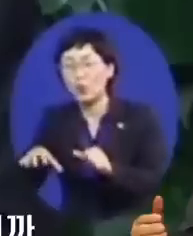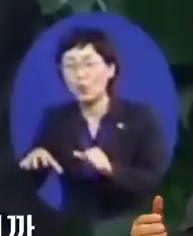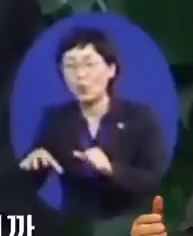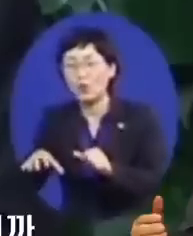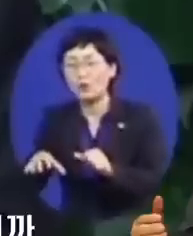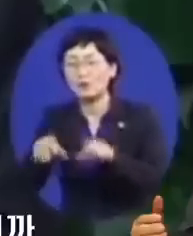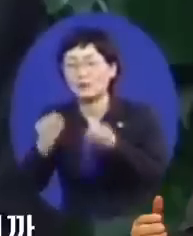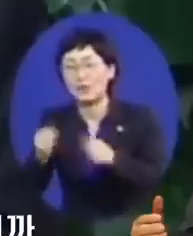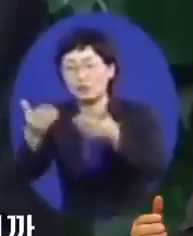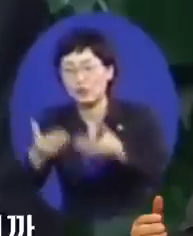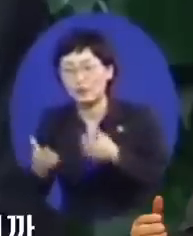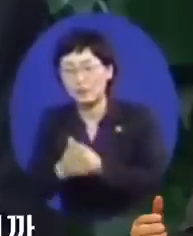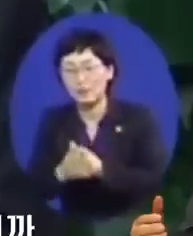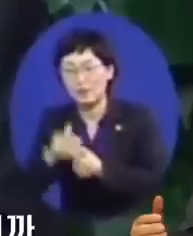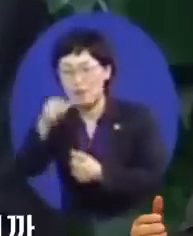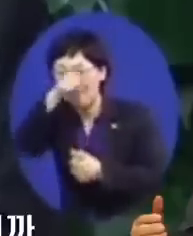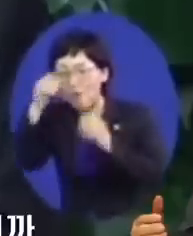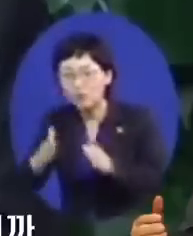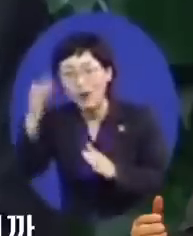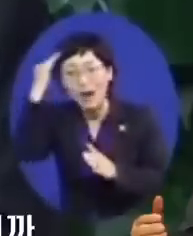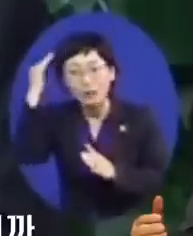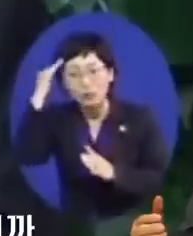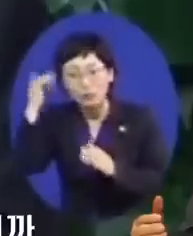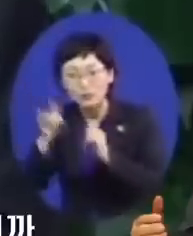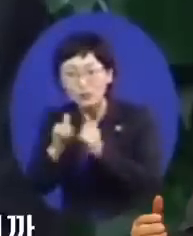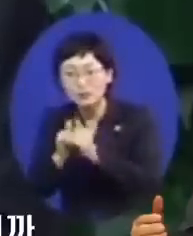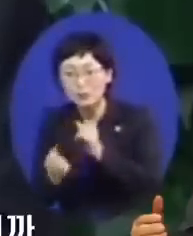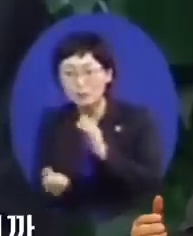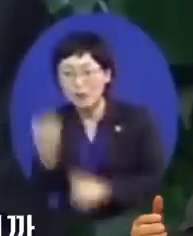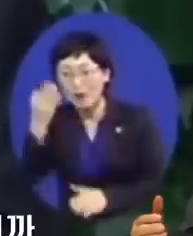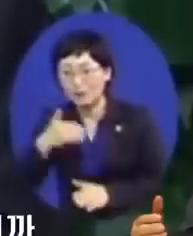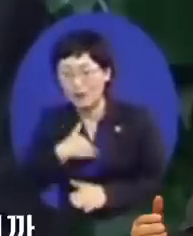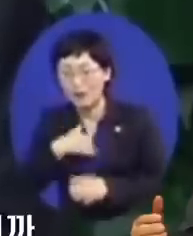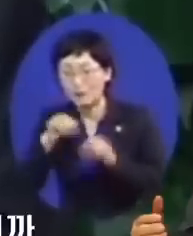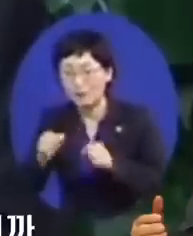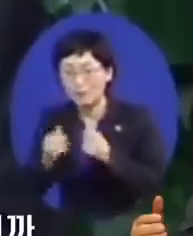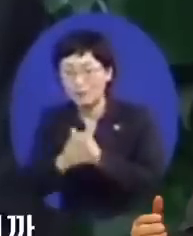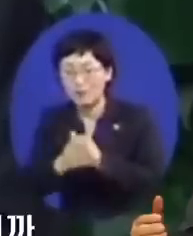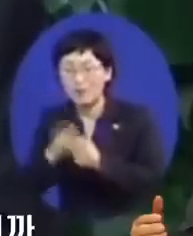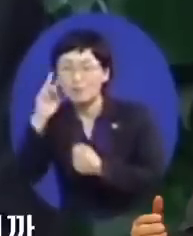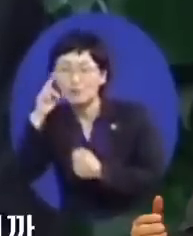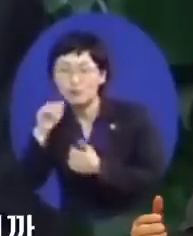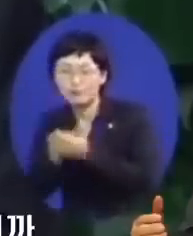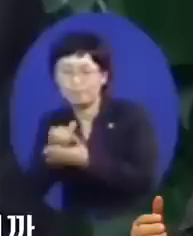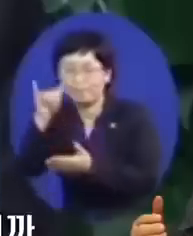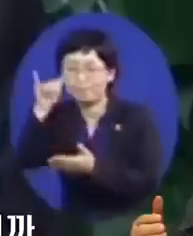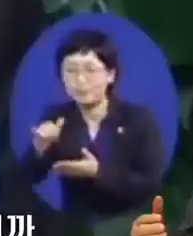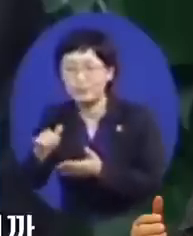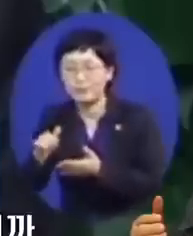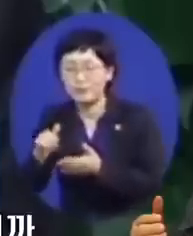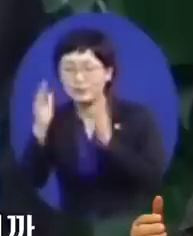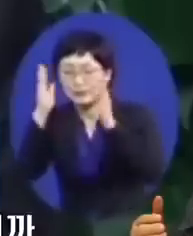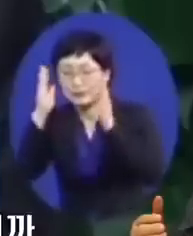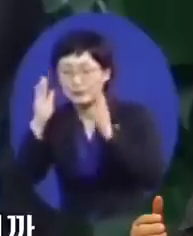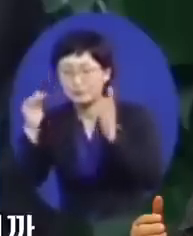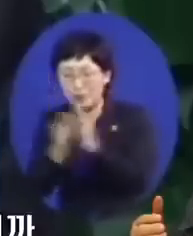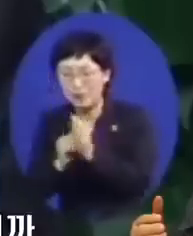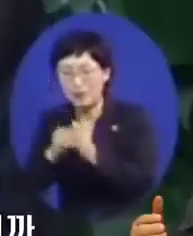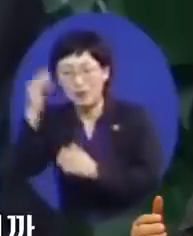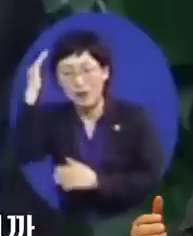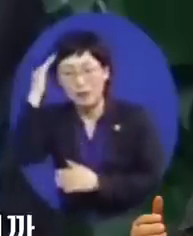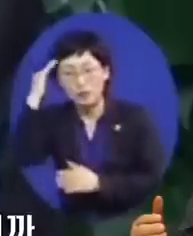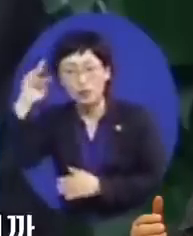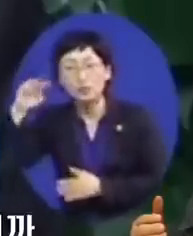한국에서 살려주셨으니 남은 삶은 한국에 속한 것입니다. 미국 가서 신학교에 공부를 하고 한국으로 선교사로 나와서